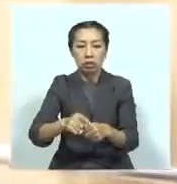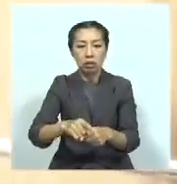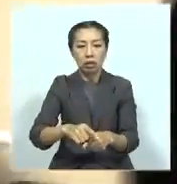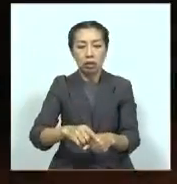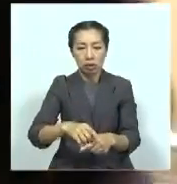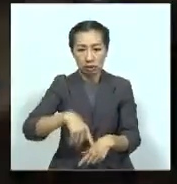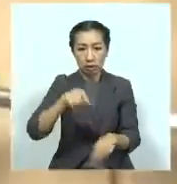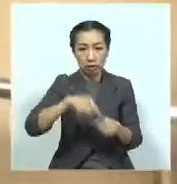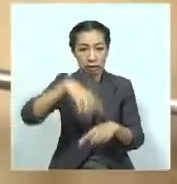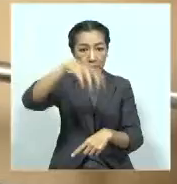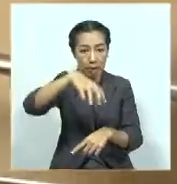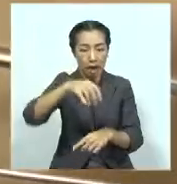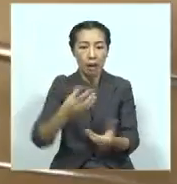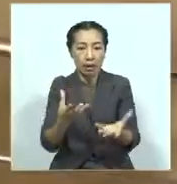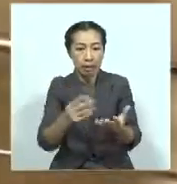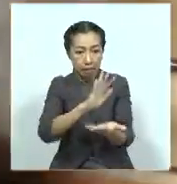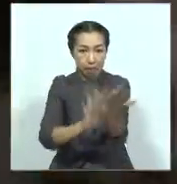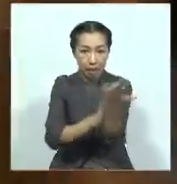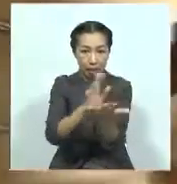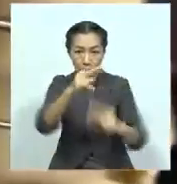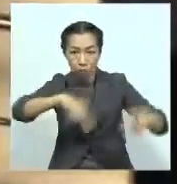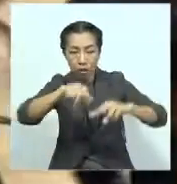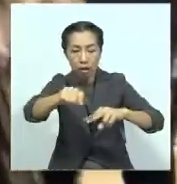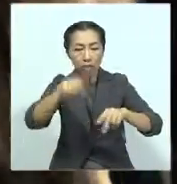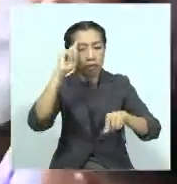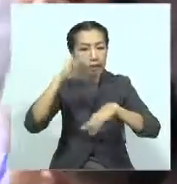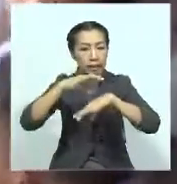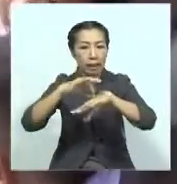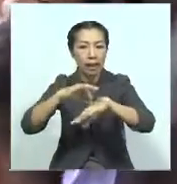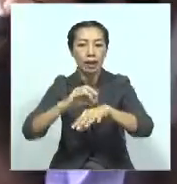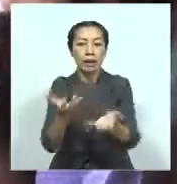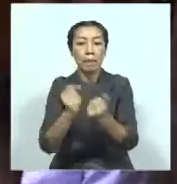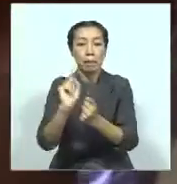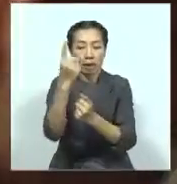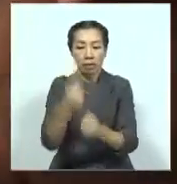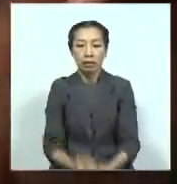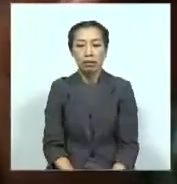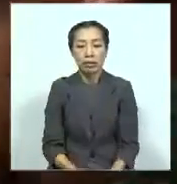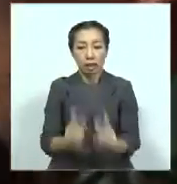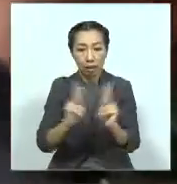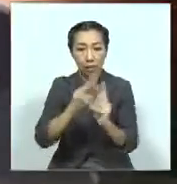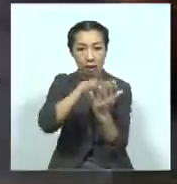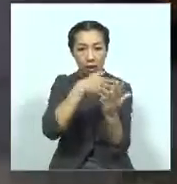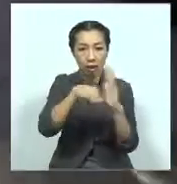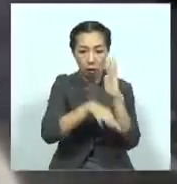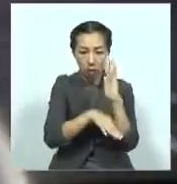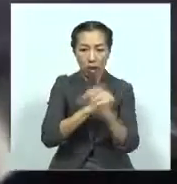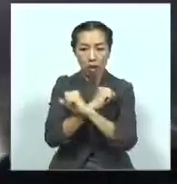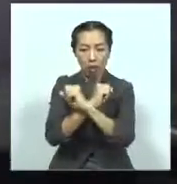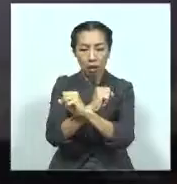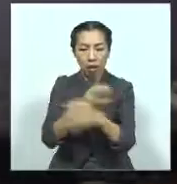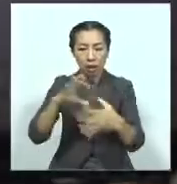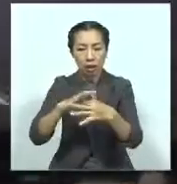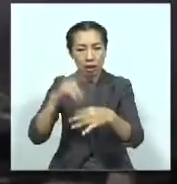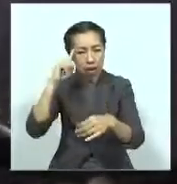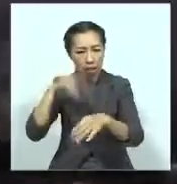ผู้ตรวจการแผ่นดินเพื่อใช้สำหรับการบรรจุอัตราพนักงานตั้งใหม่นอกจากนี้คณะกรรมการนโยบายการป้องกันและลดอุบัติเห